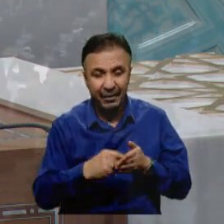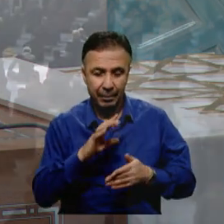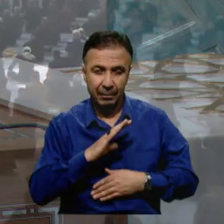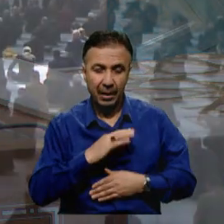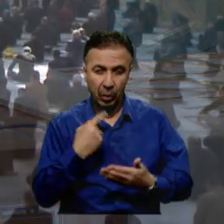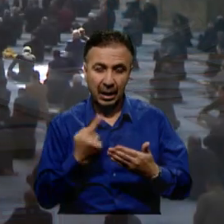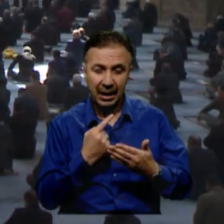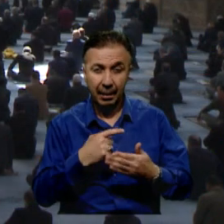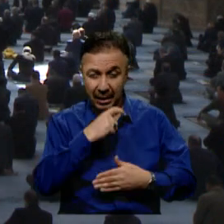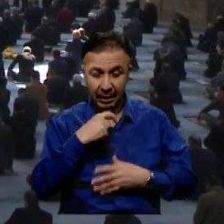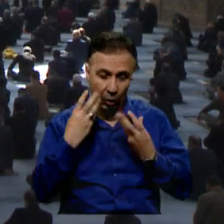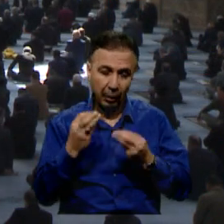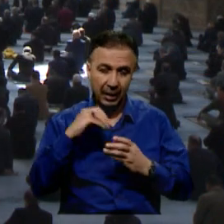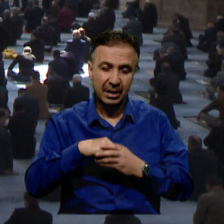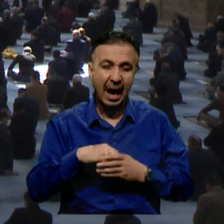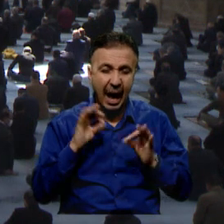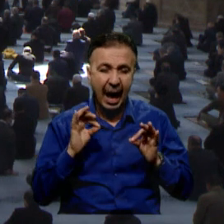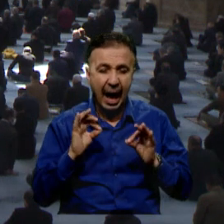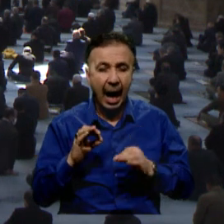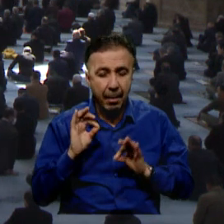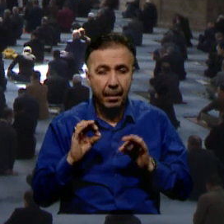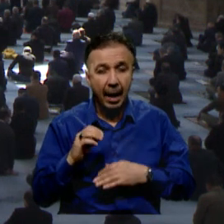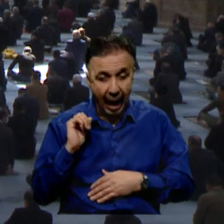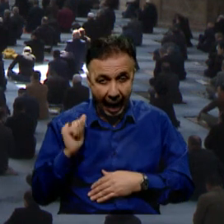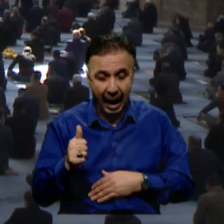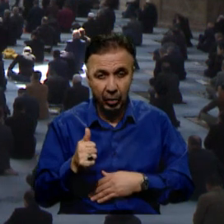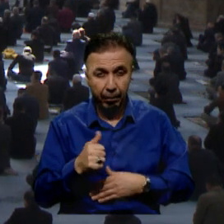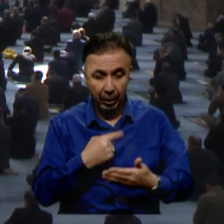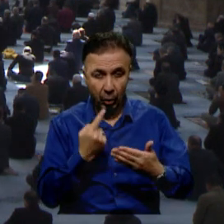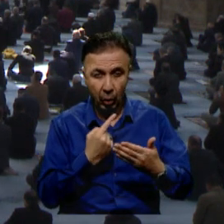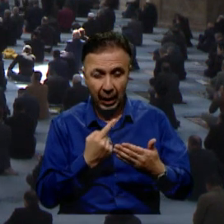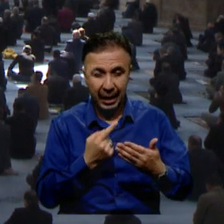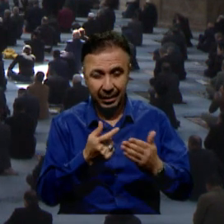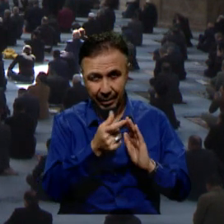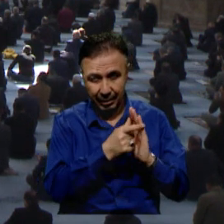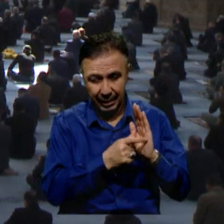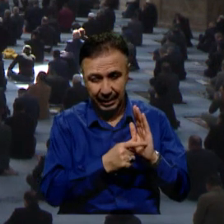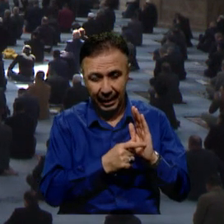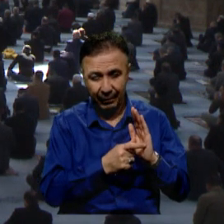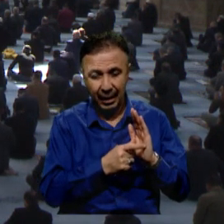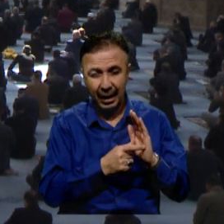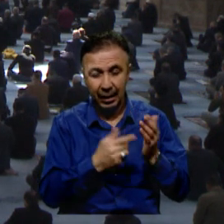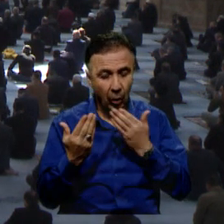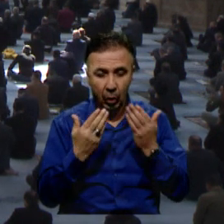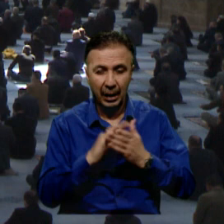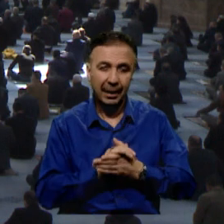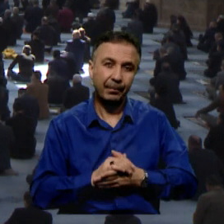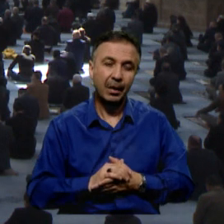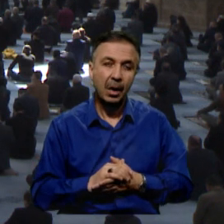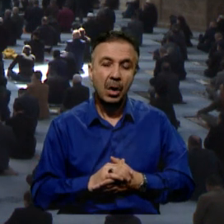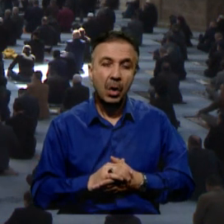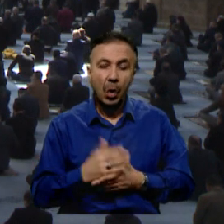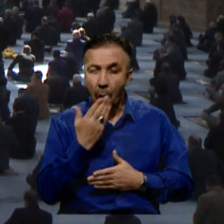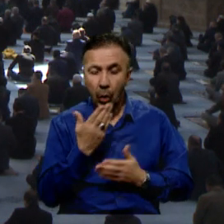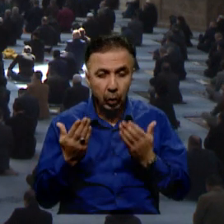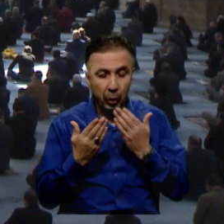her gün Kur'an'dan bir ayeti okuyalım, bir sayfa okuyalım, okuyabildiğimiz kadar. Okuduğumuz ayetlerin bize